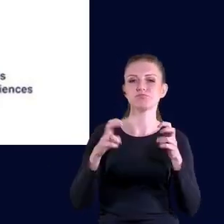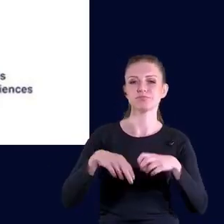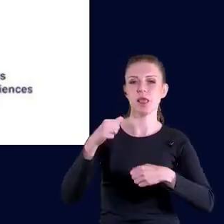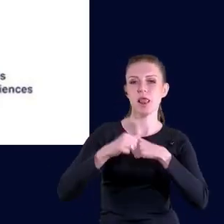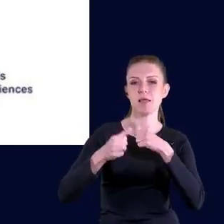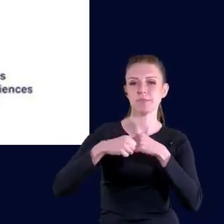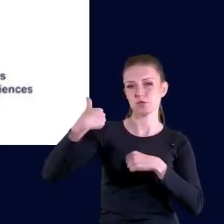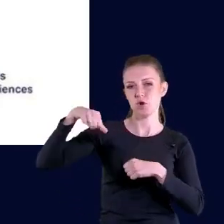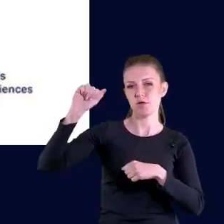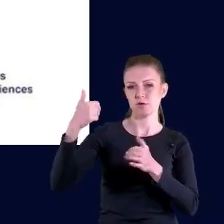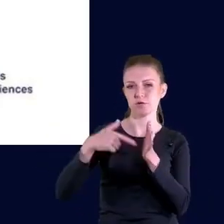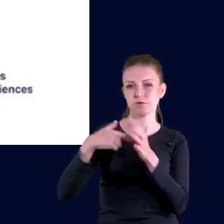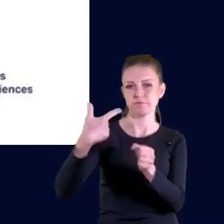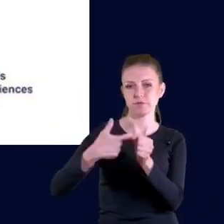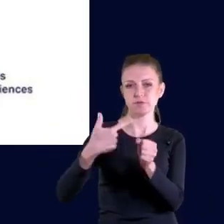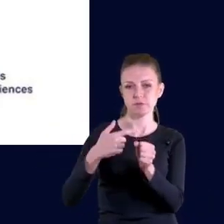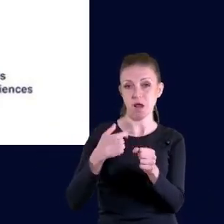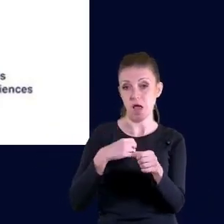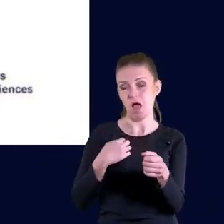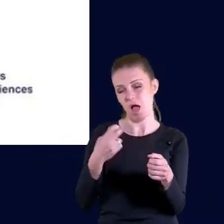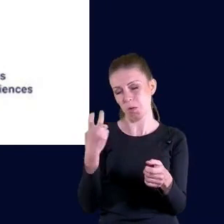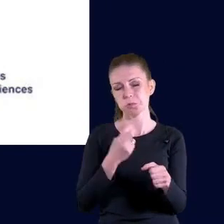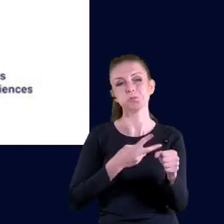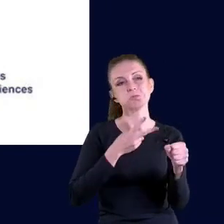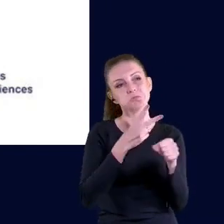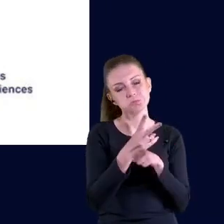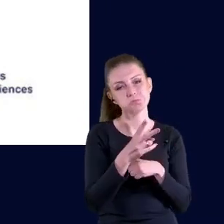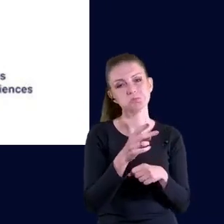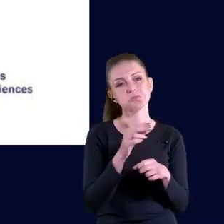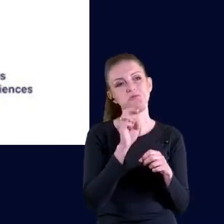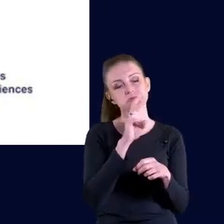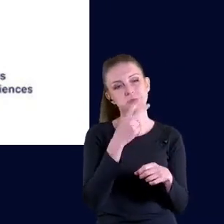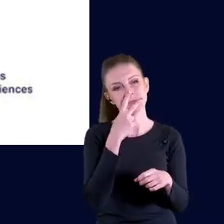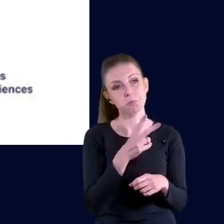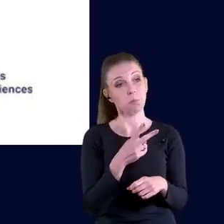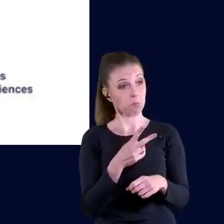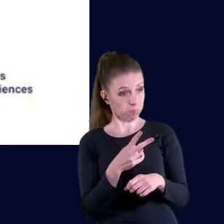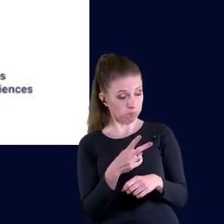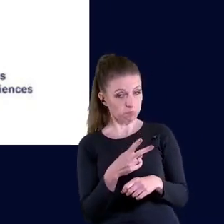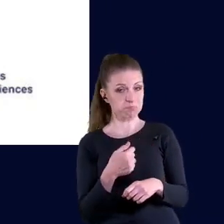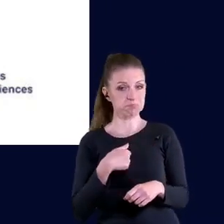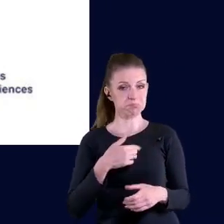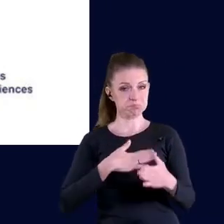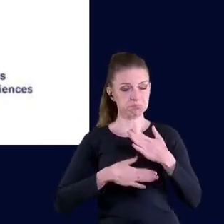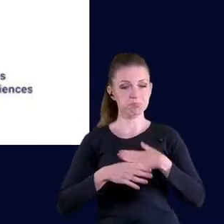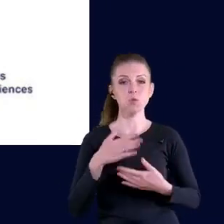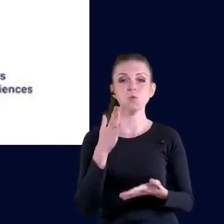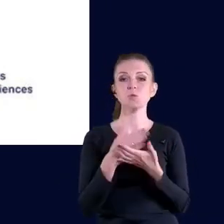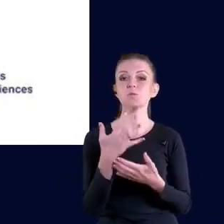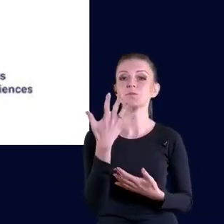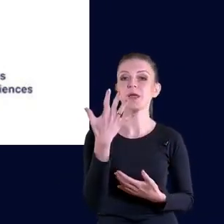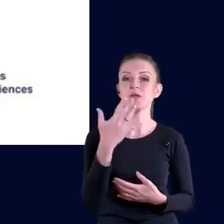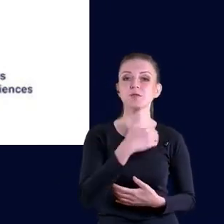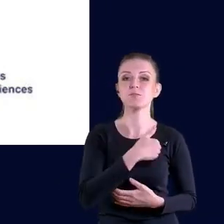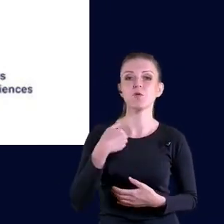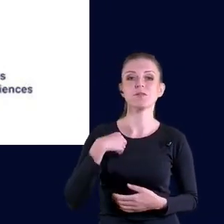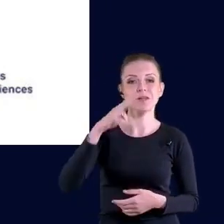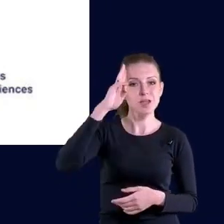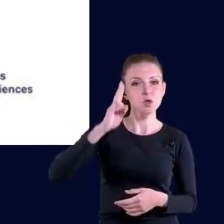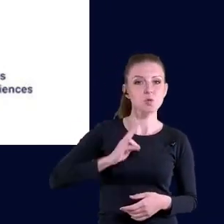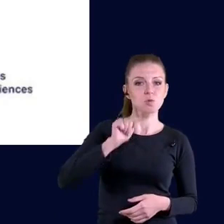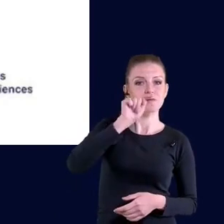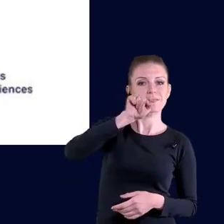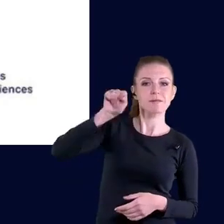i zajrzałam sobie na stronę stowarzyszenia i z przyjemnością zauważyłam że już pięć polskich instytucji jest albo